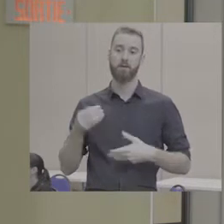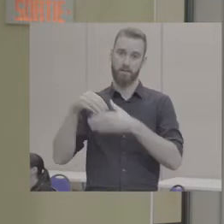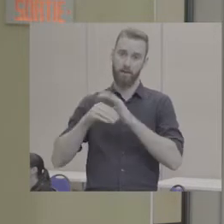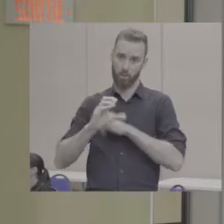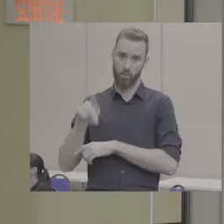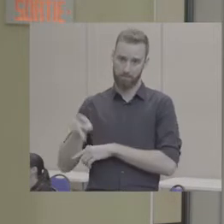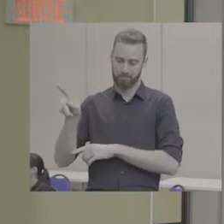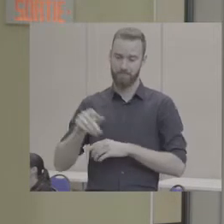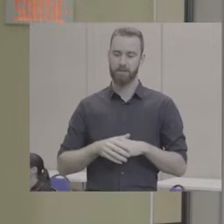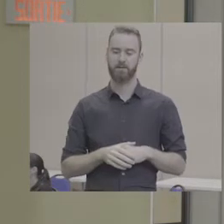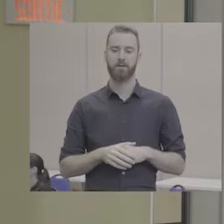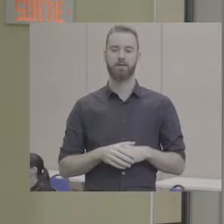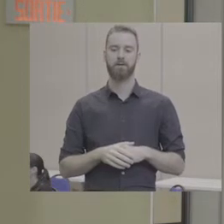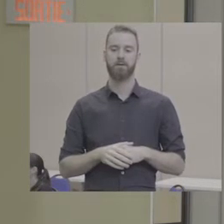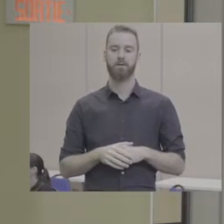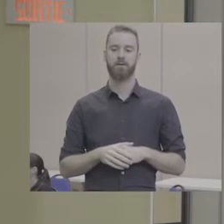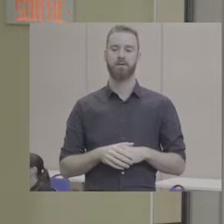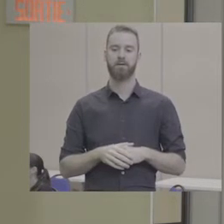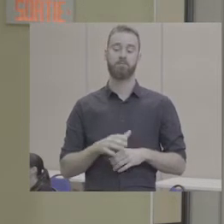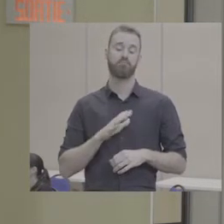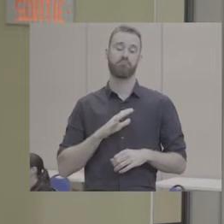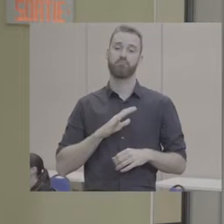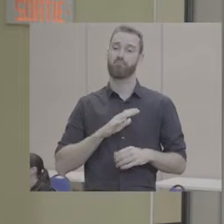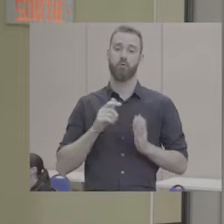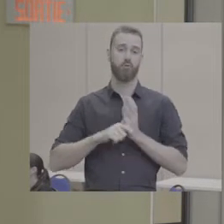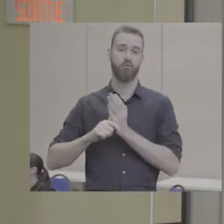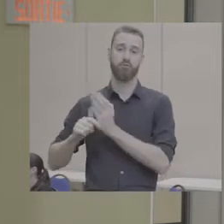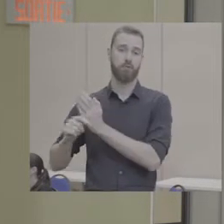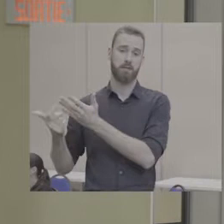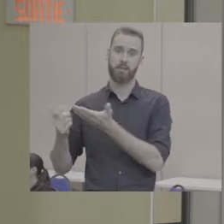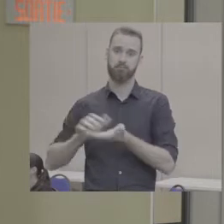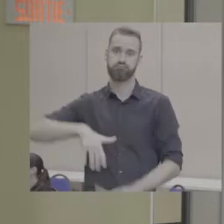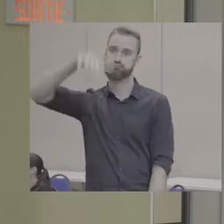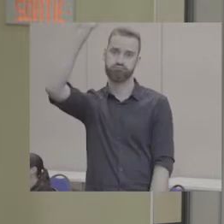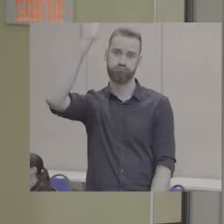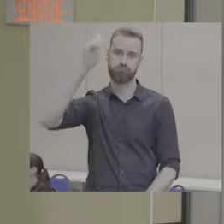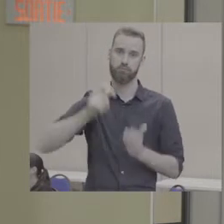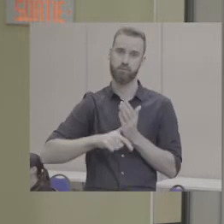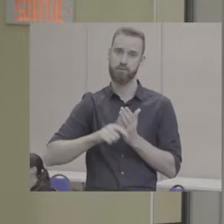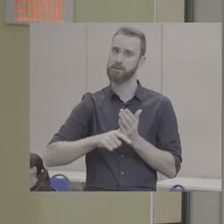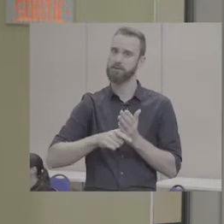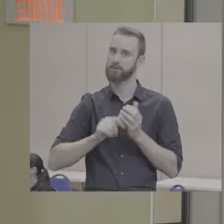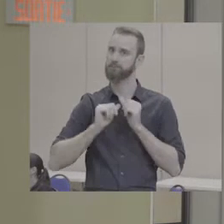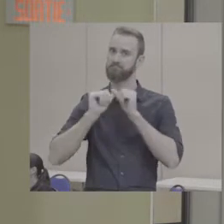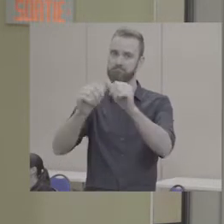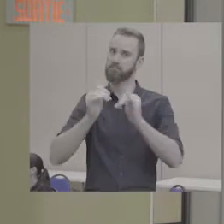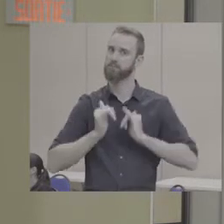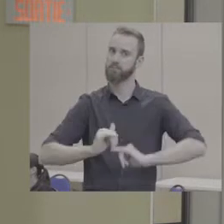là-bas, à la coopérative, et on a des dossiers jusqu'au plafond pour très